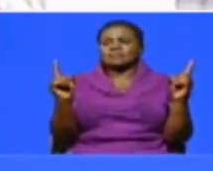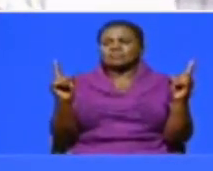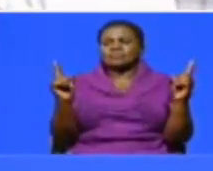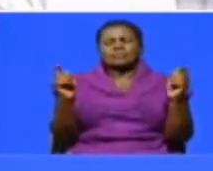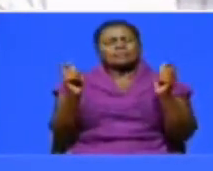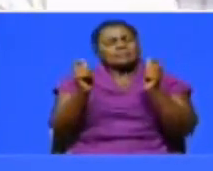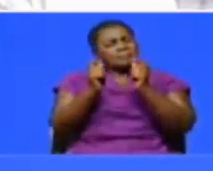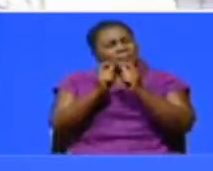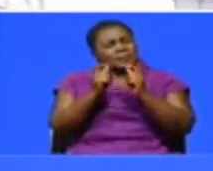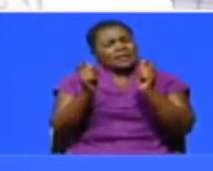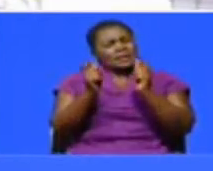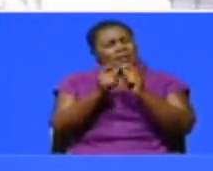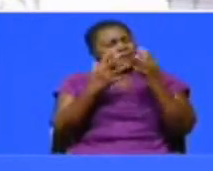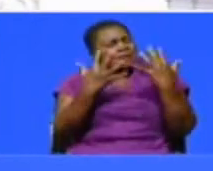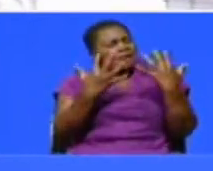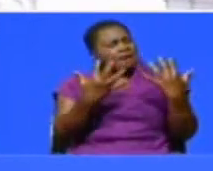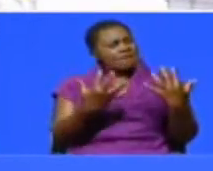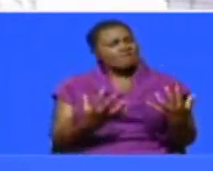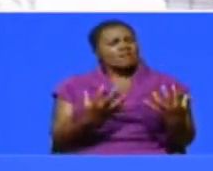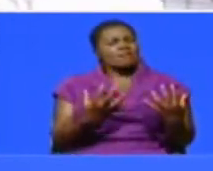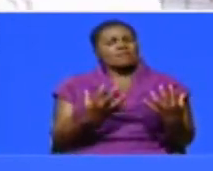ni kwa uchungu ya kwamba